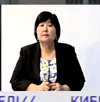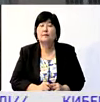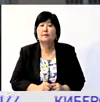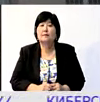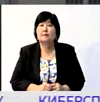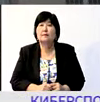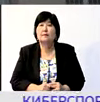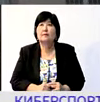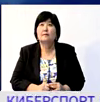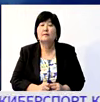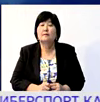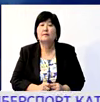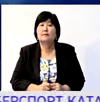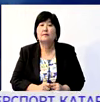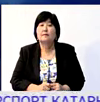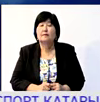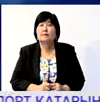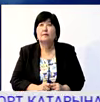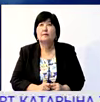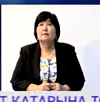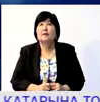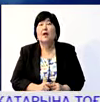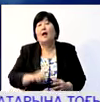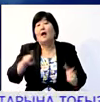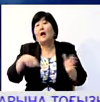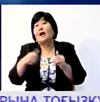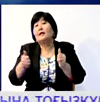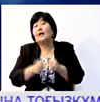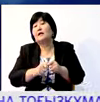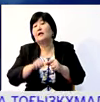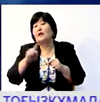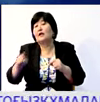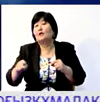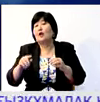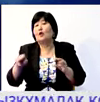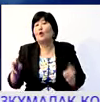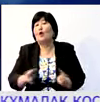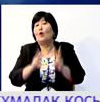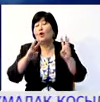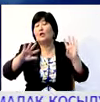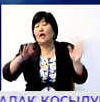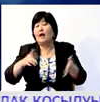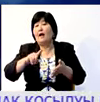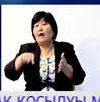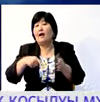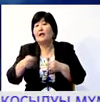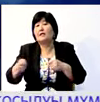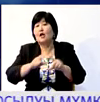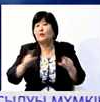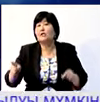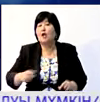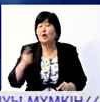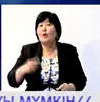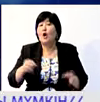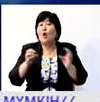Сырдария, Жалағаш аудандарынан. Қала іргесіндегі тоғайдан өрт шықты. Қалалық төтенше жағдайлар басқармасының мамандары